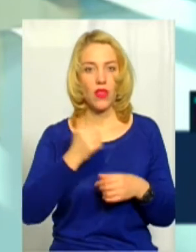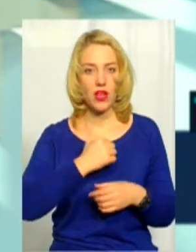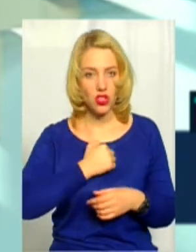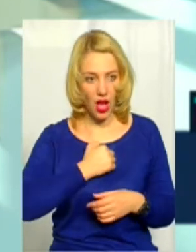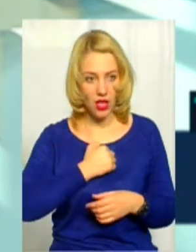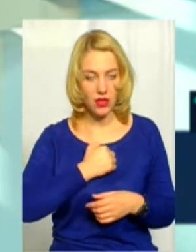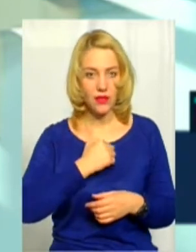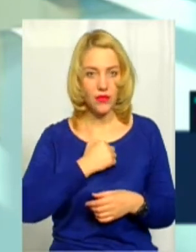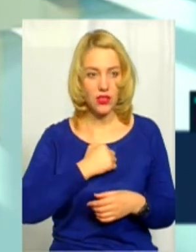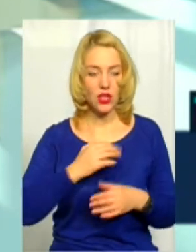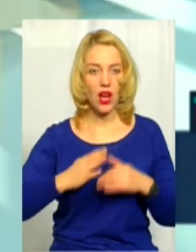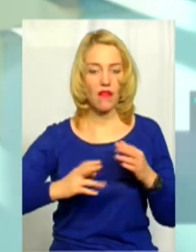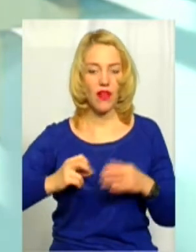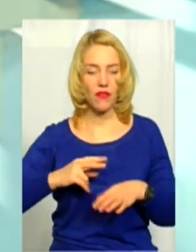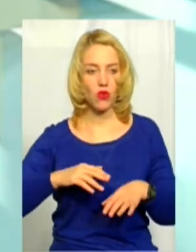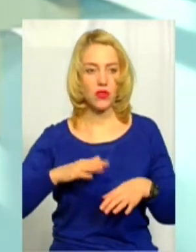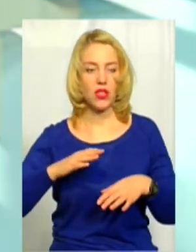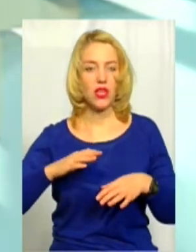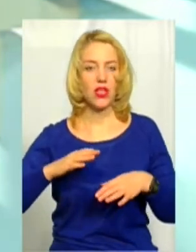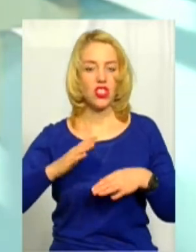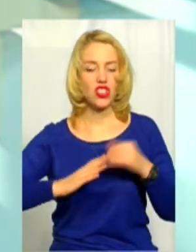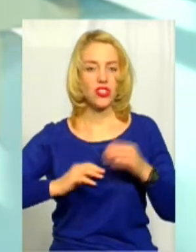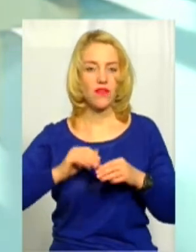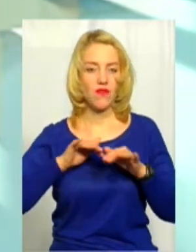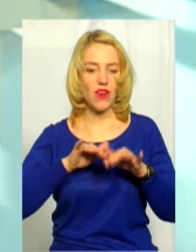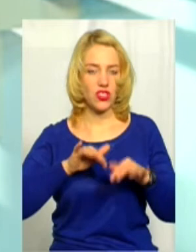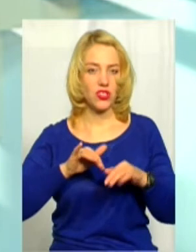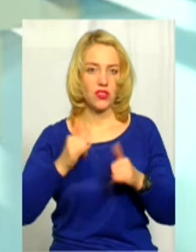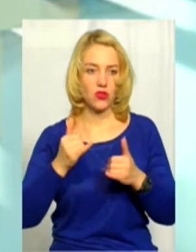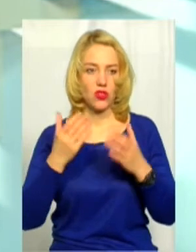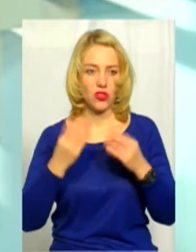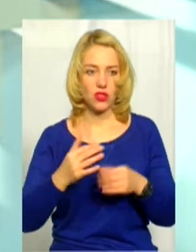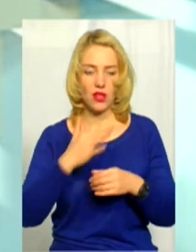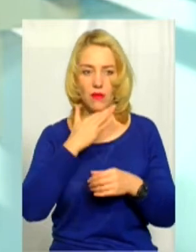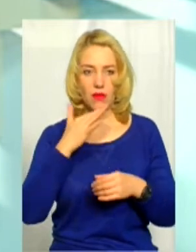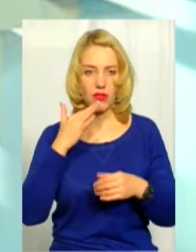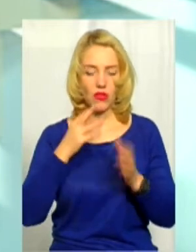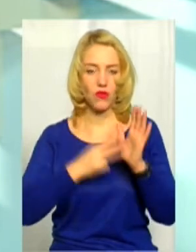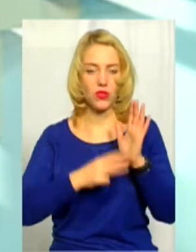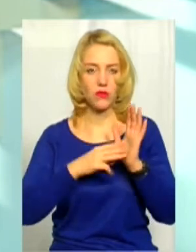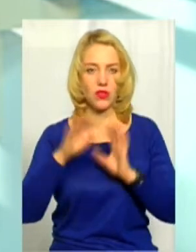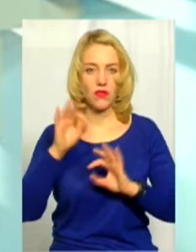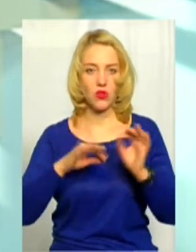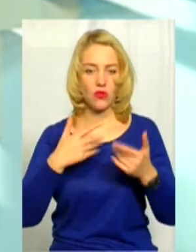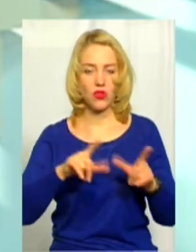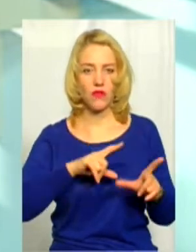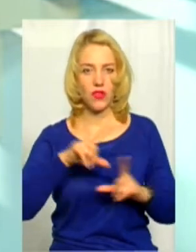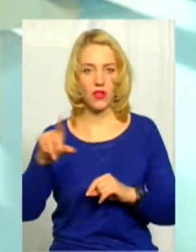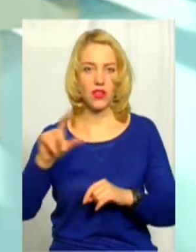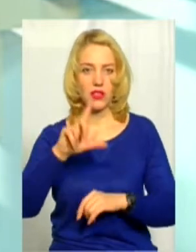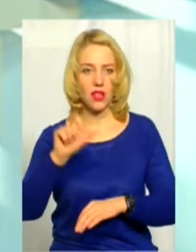на жаль, кваліфіковані швачки на сьогоднішній день, дуже багато з них, десь до 80% виїхали за